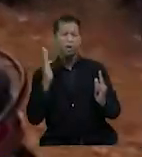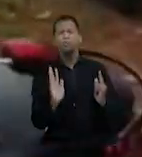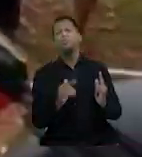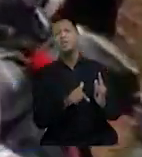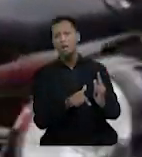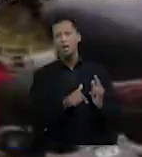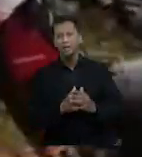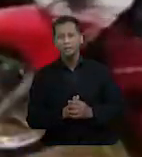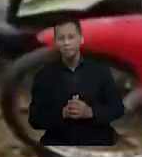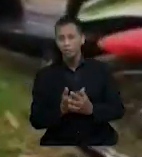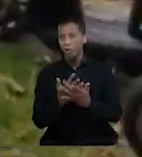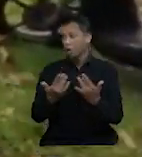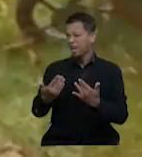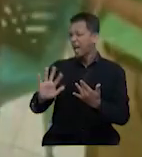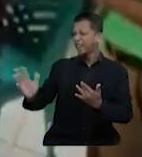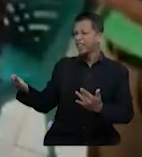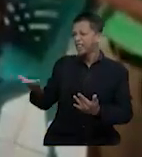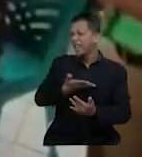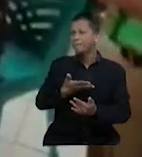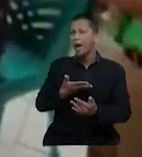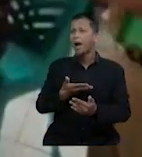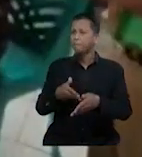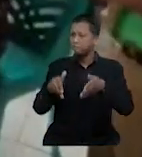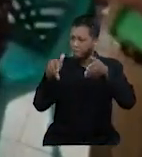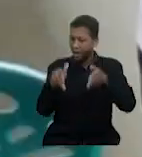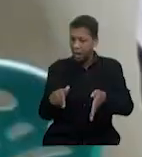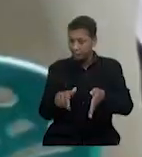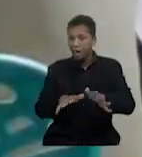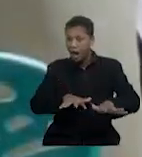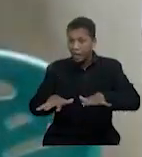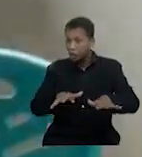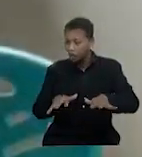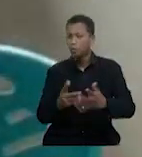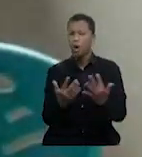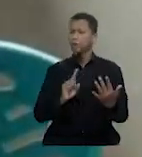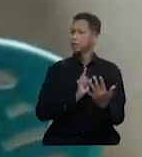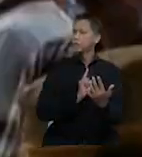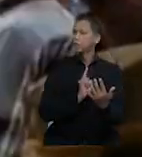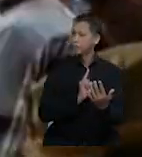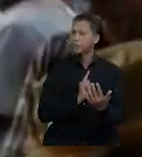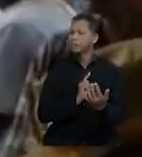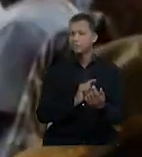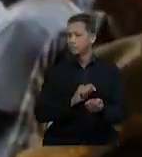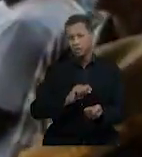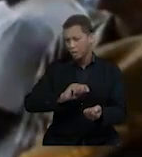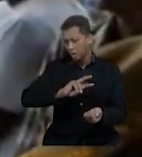tidak terima karena pemakaman wakaf sejauh ini dikelola mandiri oleh warga, tiba-tiba diklaim dan hendak